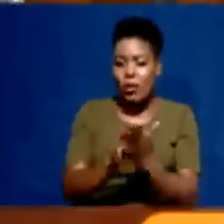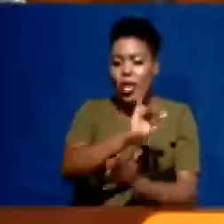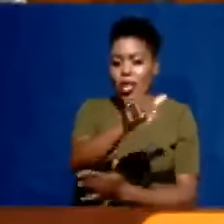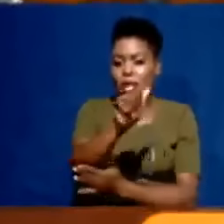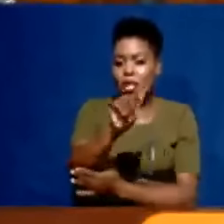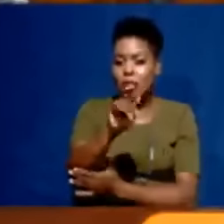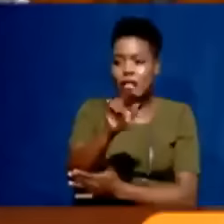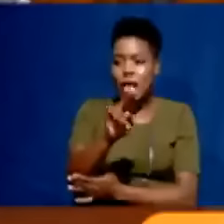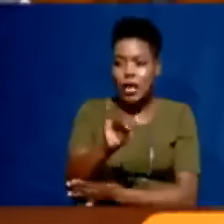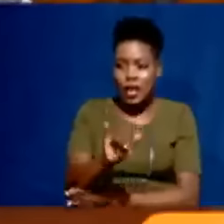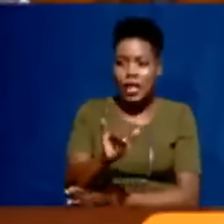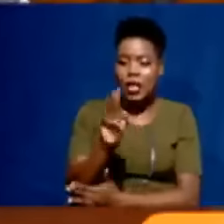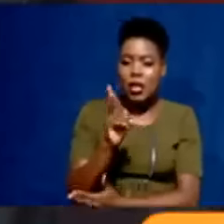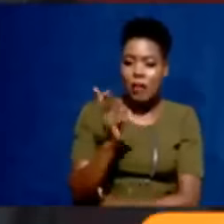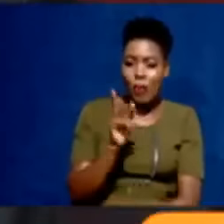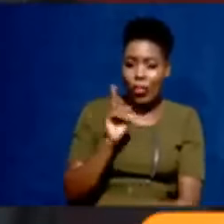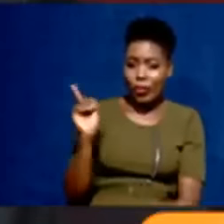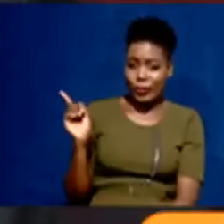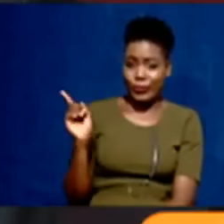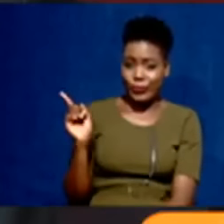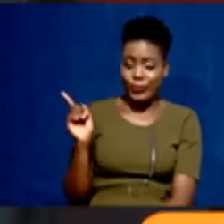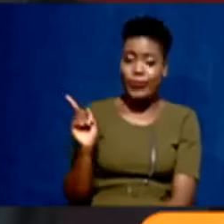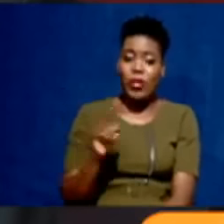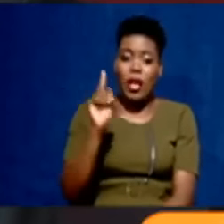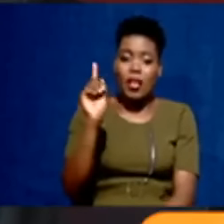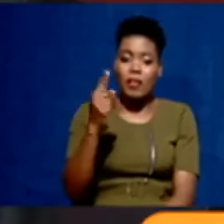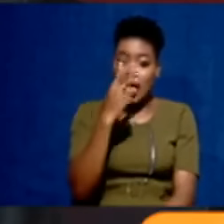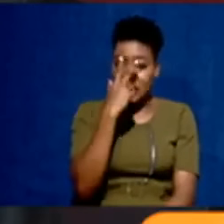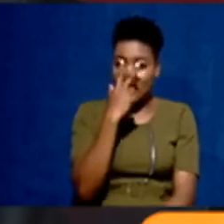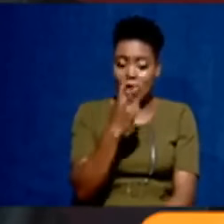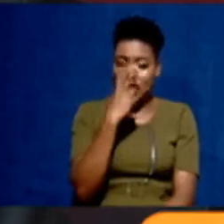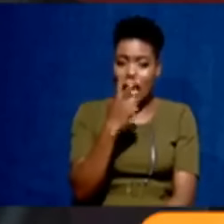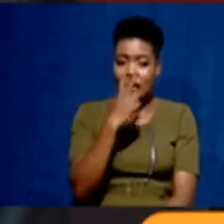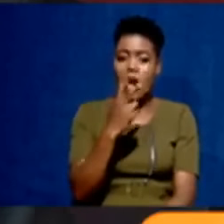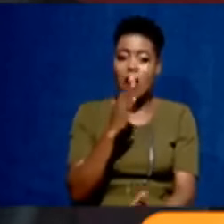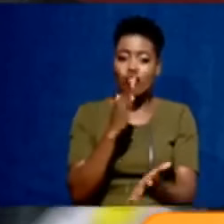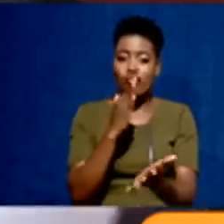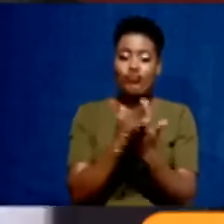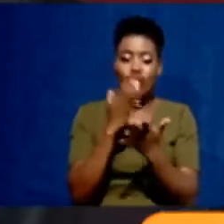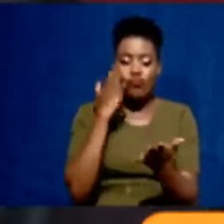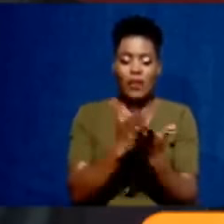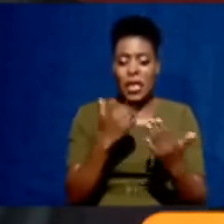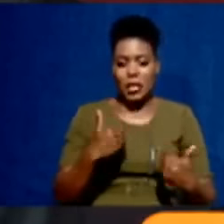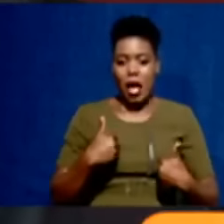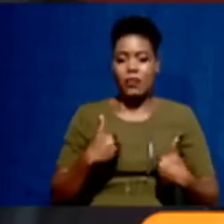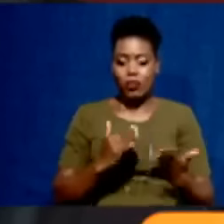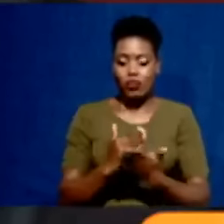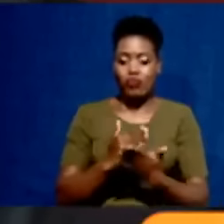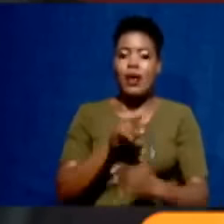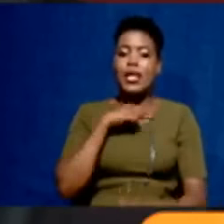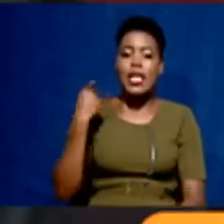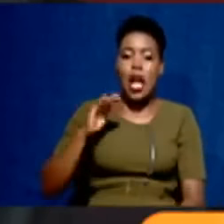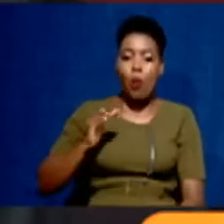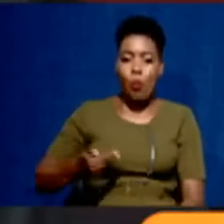Maribe walijua hatima yao. The first accused person is convicted on the charge.